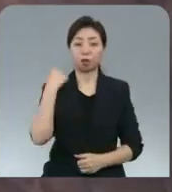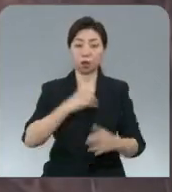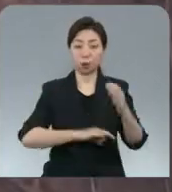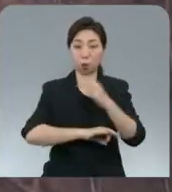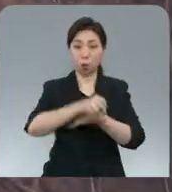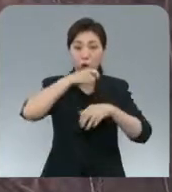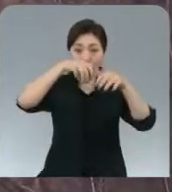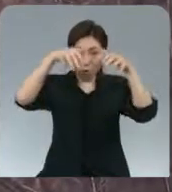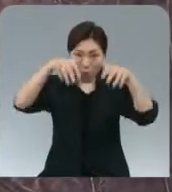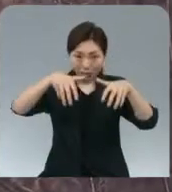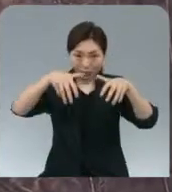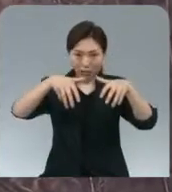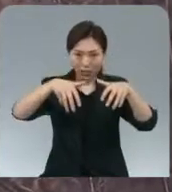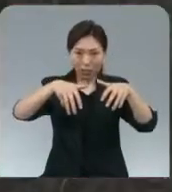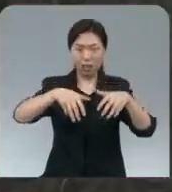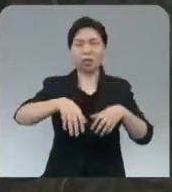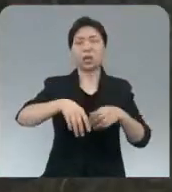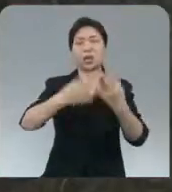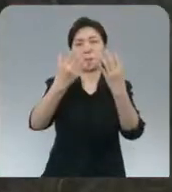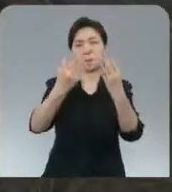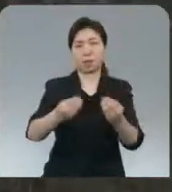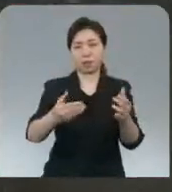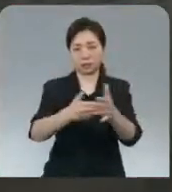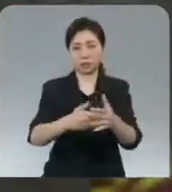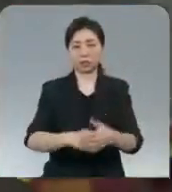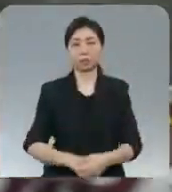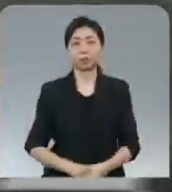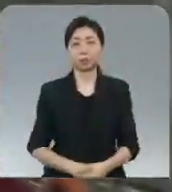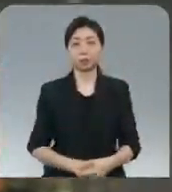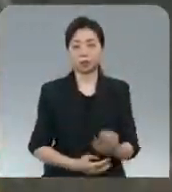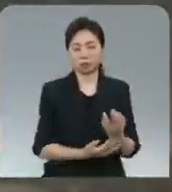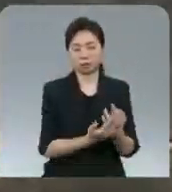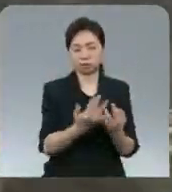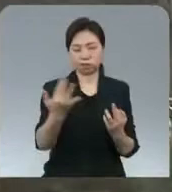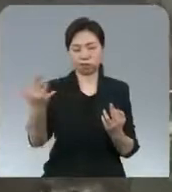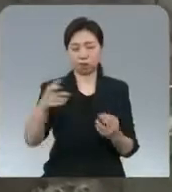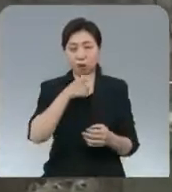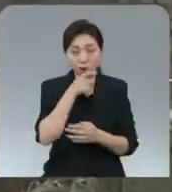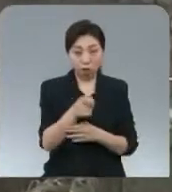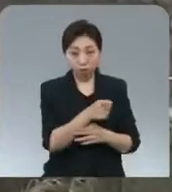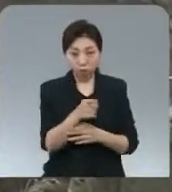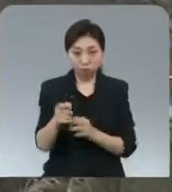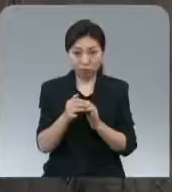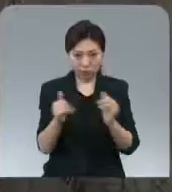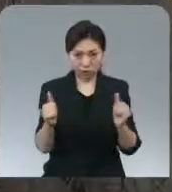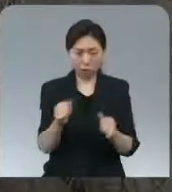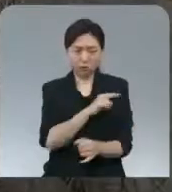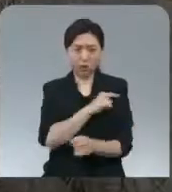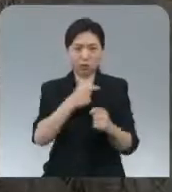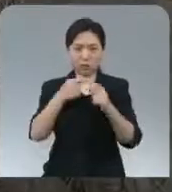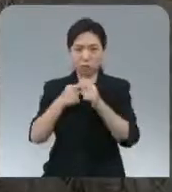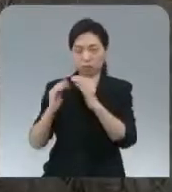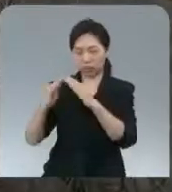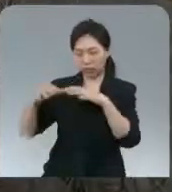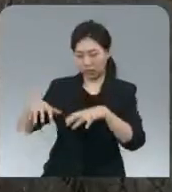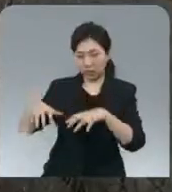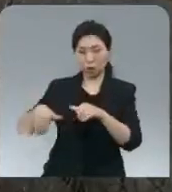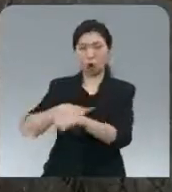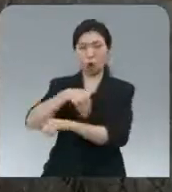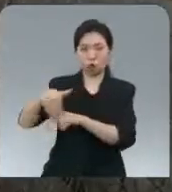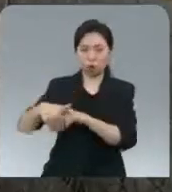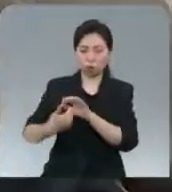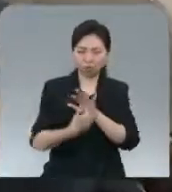оказали обильные дожди которые прошли по всей территории страны 11 и 12 марта как сообщили